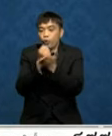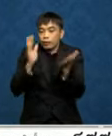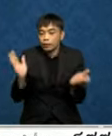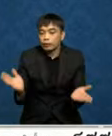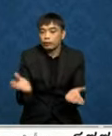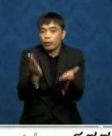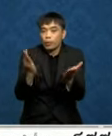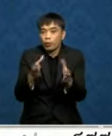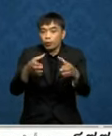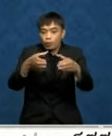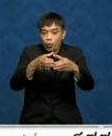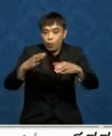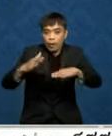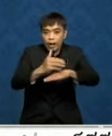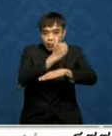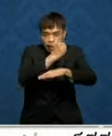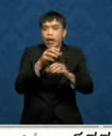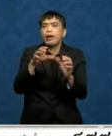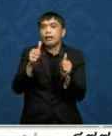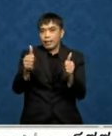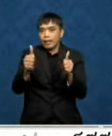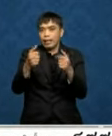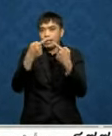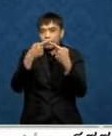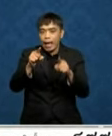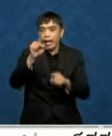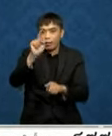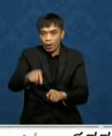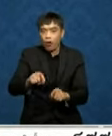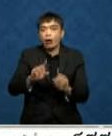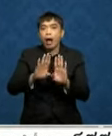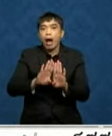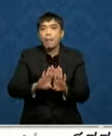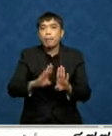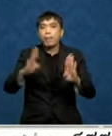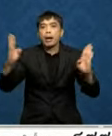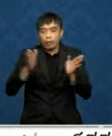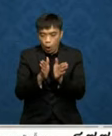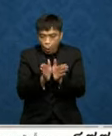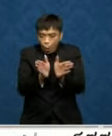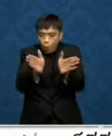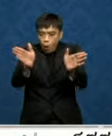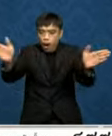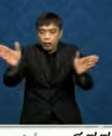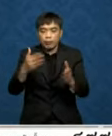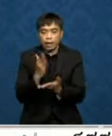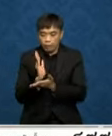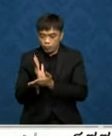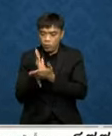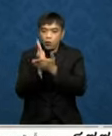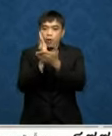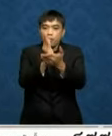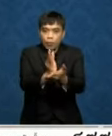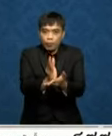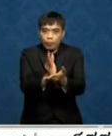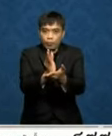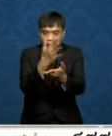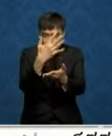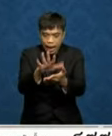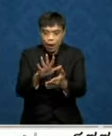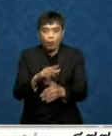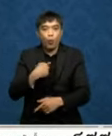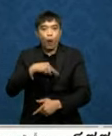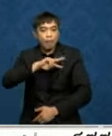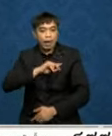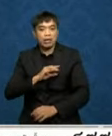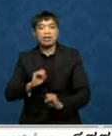แต่ต้องเปิดกว้างกว่านั้นโดยเฉพาะเรื่องการบริจาคนะครับอย่าไปคิดว่าบริจาคแล้วจะเป็นการครอบครองพรรคการเมือง